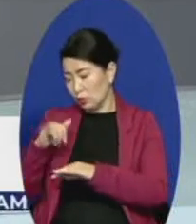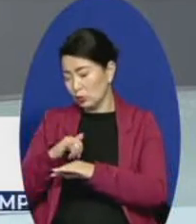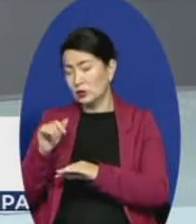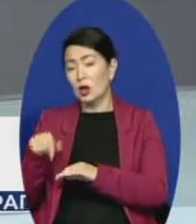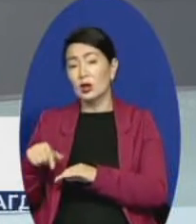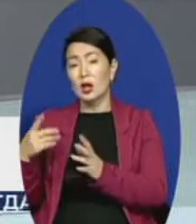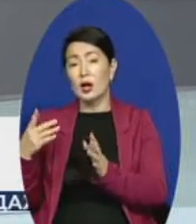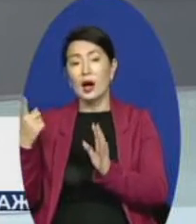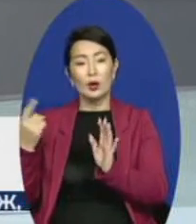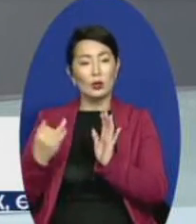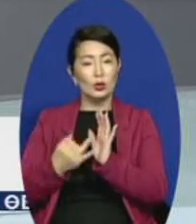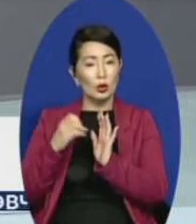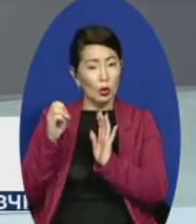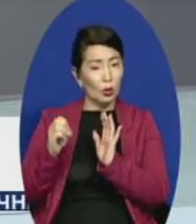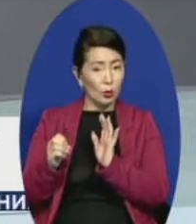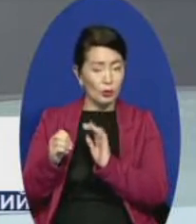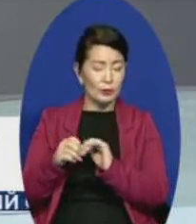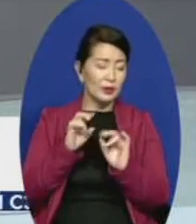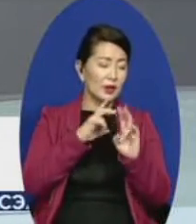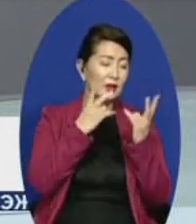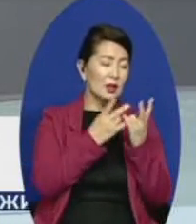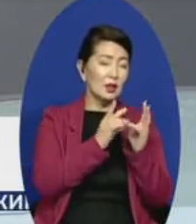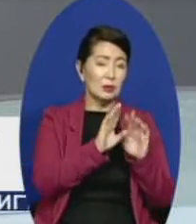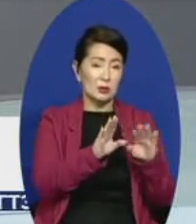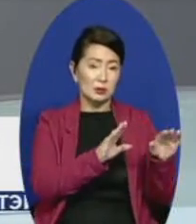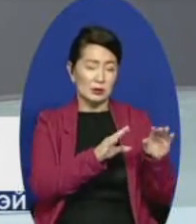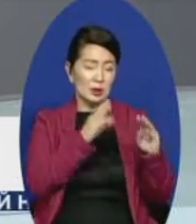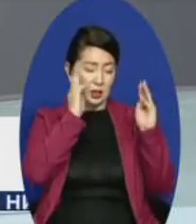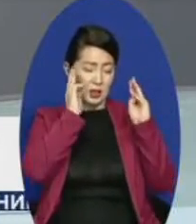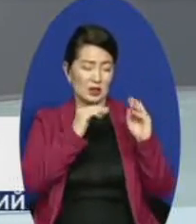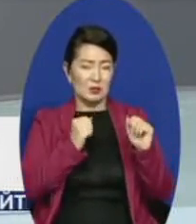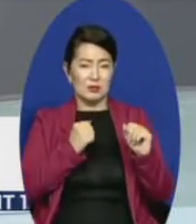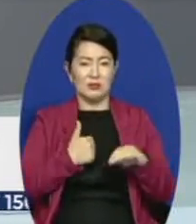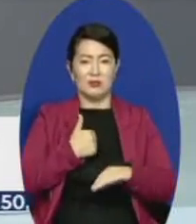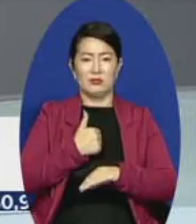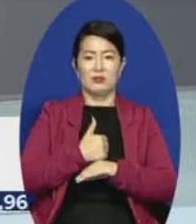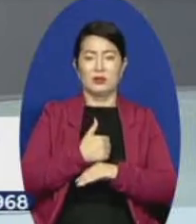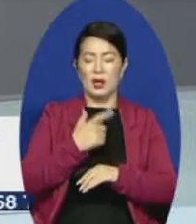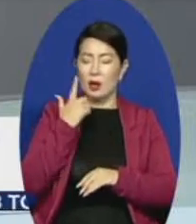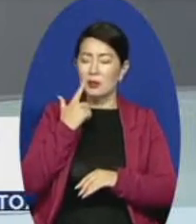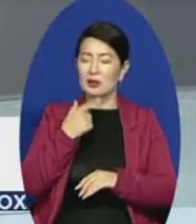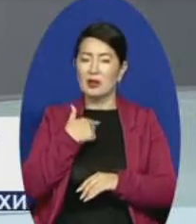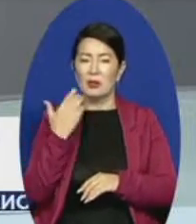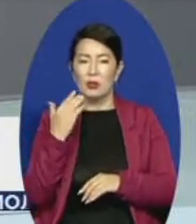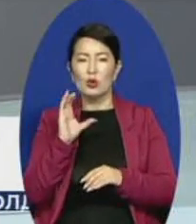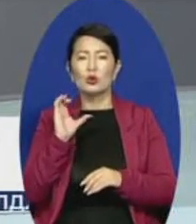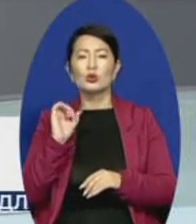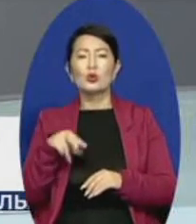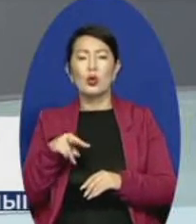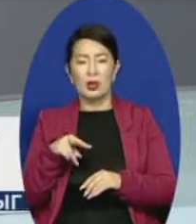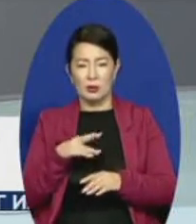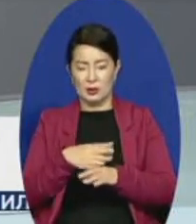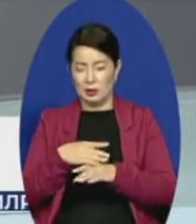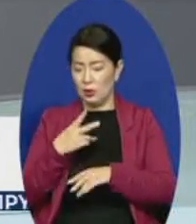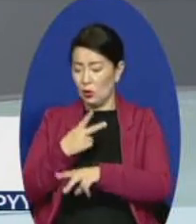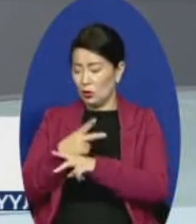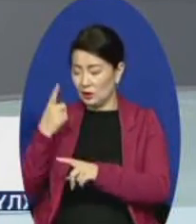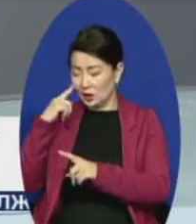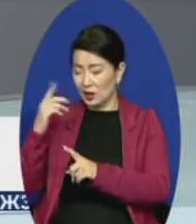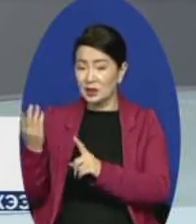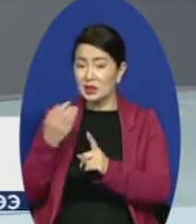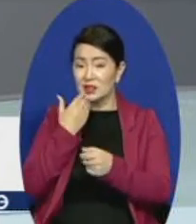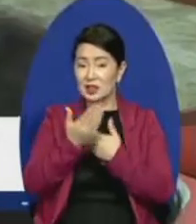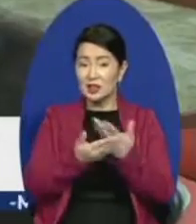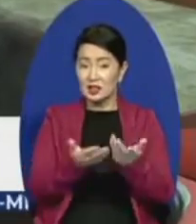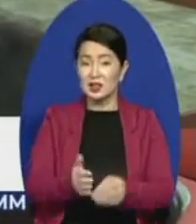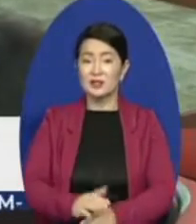улсад 17% байна. Мөн нийгмийн бусад салбарт ч шийдвэр гаргах төвшөнд эмэгтэйчүүдийн дуу хоолой сул байгааг хууль санаачид нь